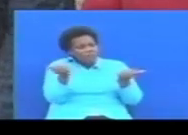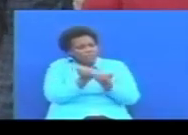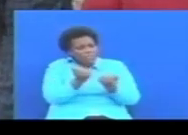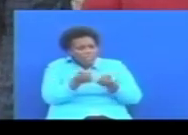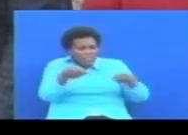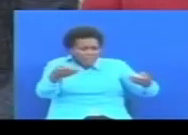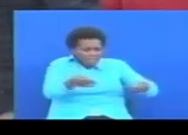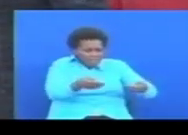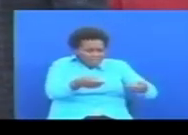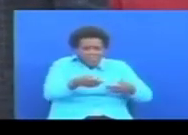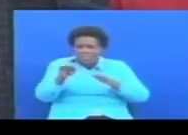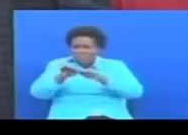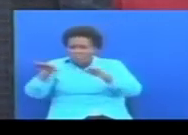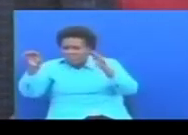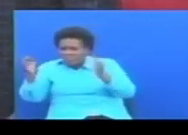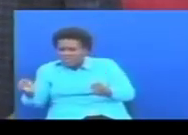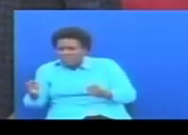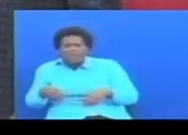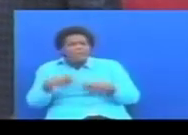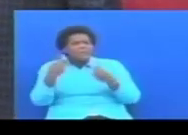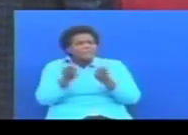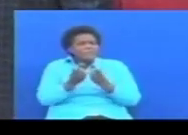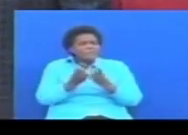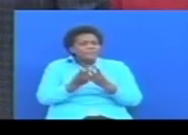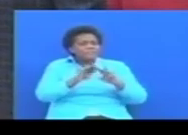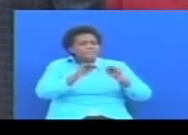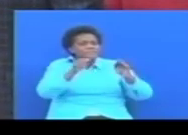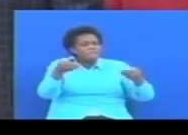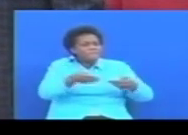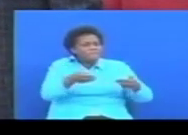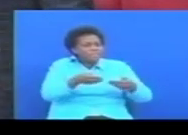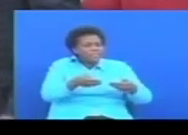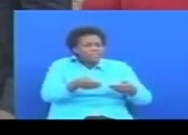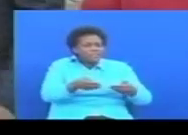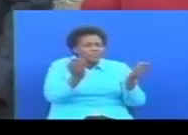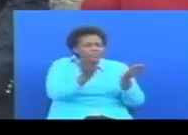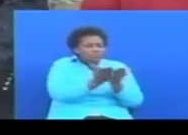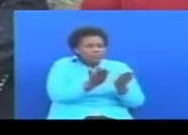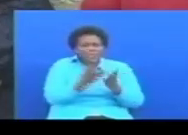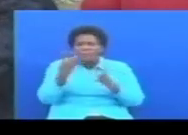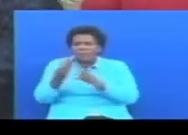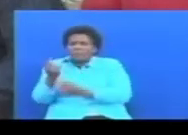viti, mameza na madawati kwa ajili ya mashule yetu na mahospitali yetu.